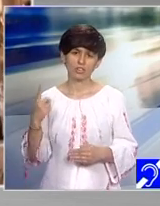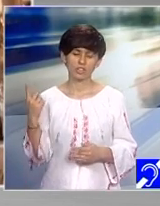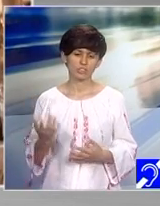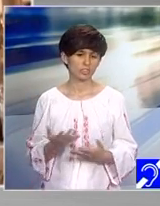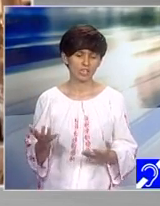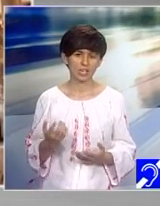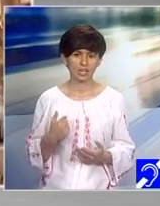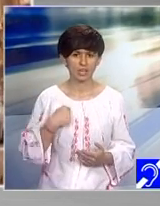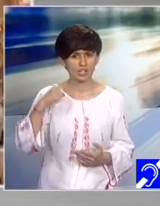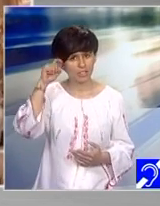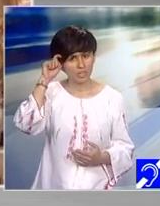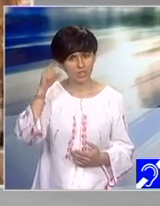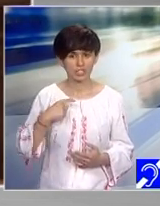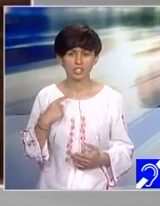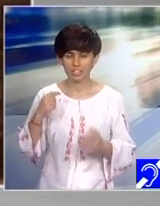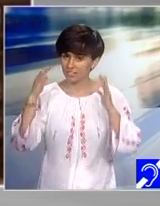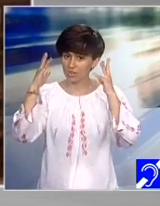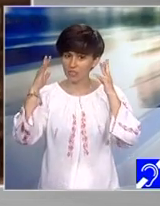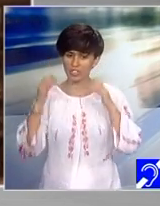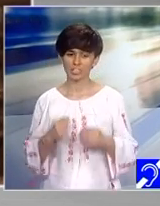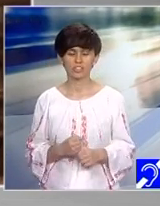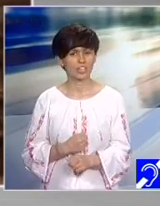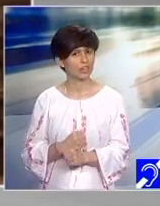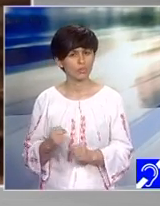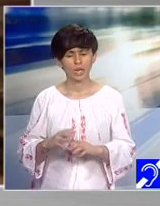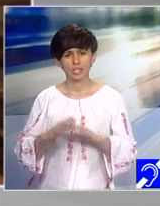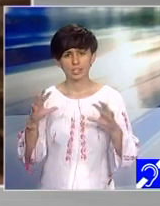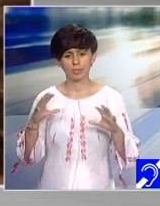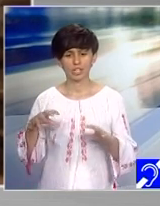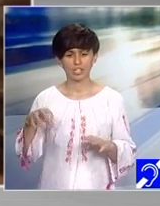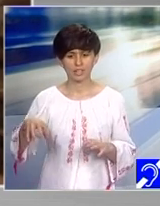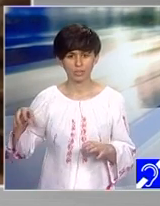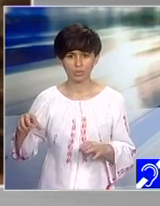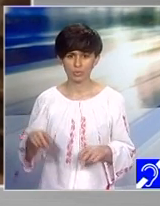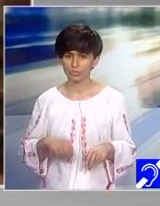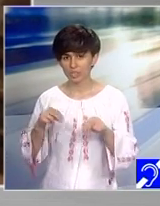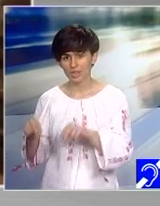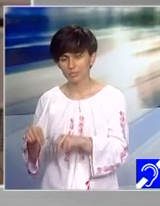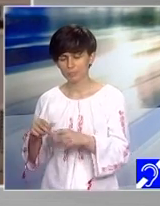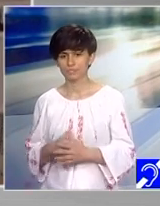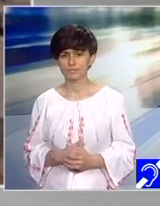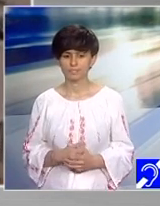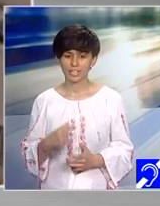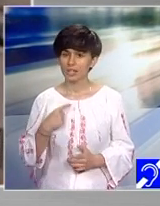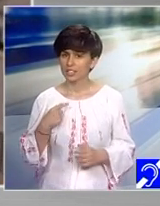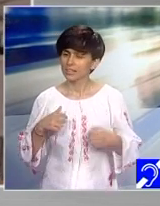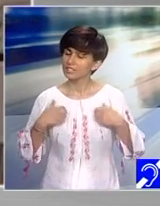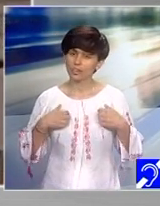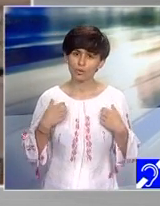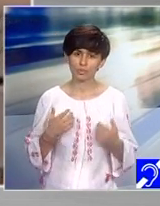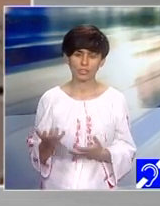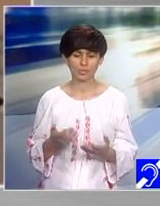e o mare fericire locul în care ne-am așezat. O oază de verdeață, o bucurie în care nu vă